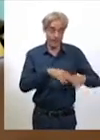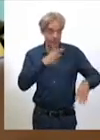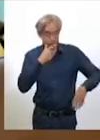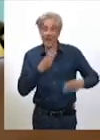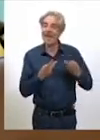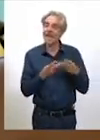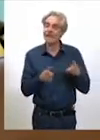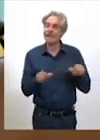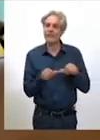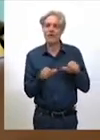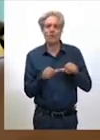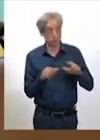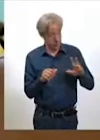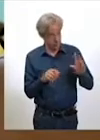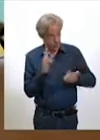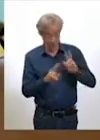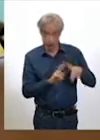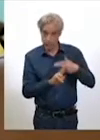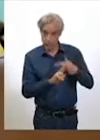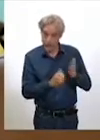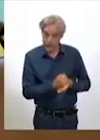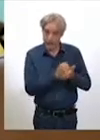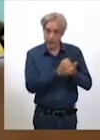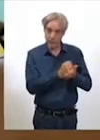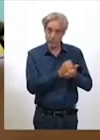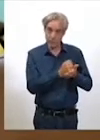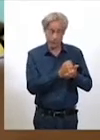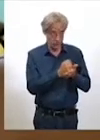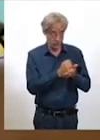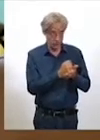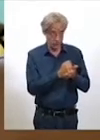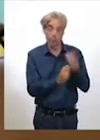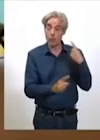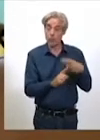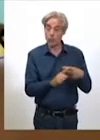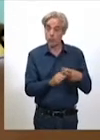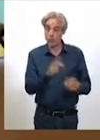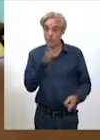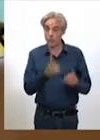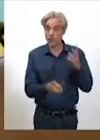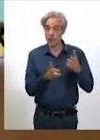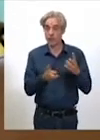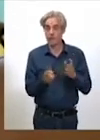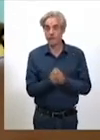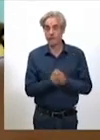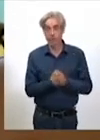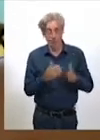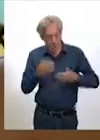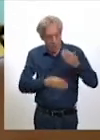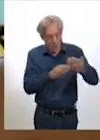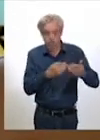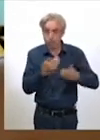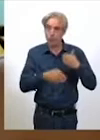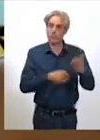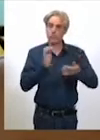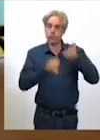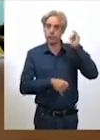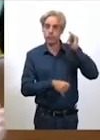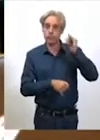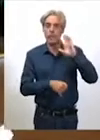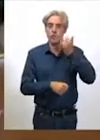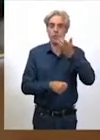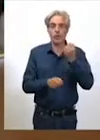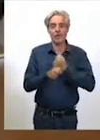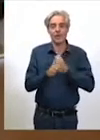ville en soit en capacité, d'une part, de répondre à ces sollicitations et puis de prendre également les devants. Pour ça, on va travailler